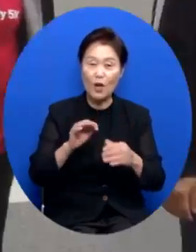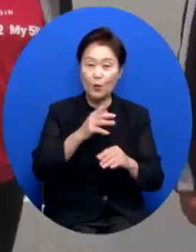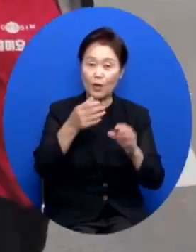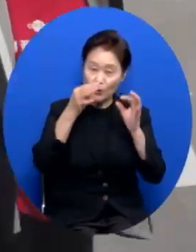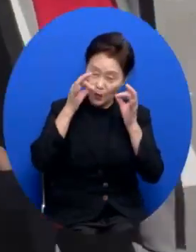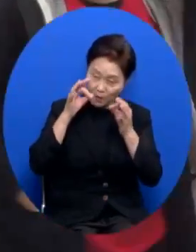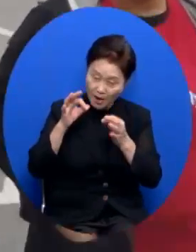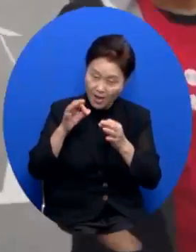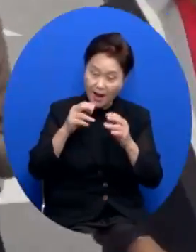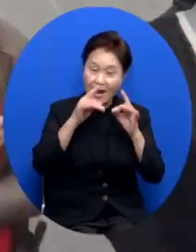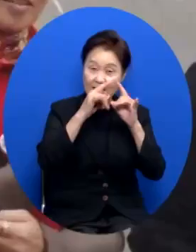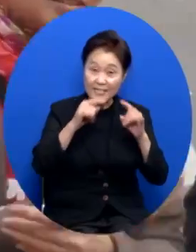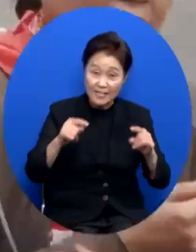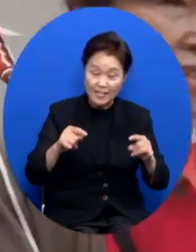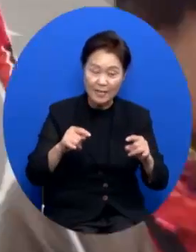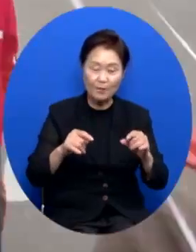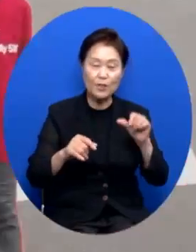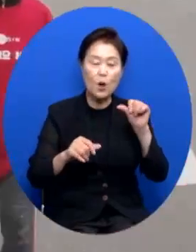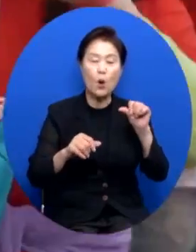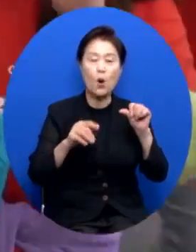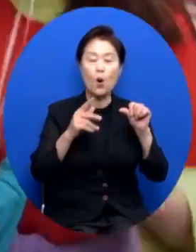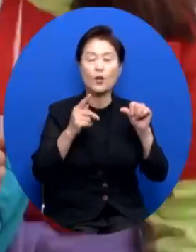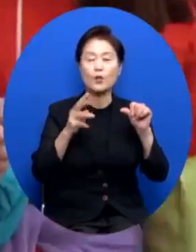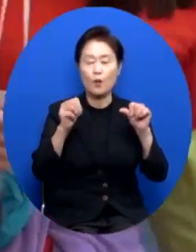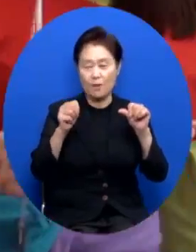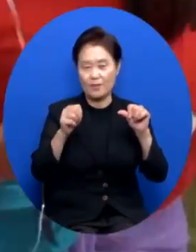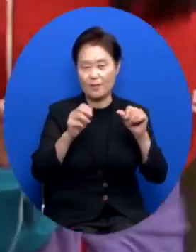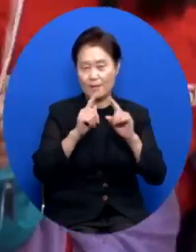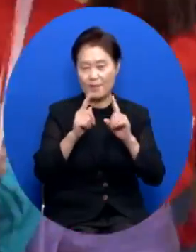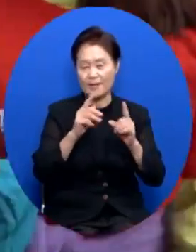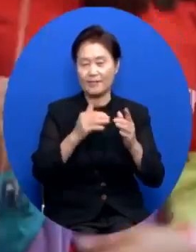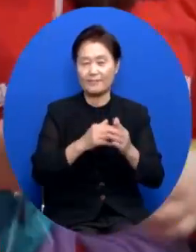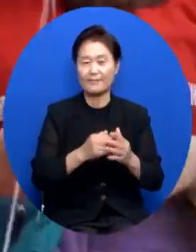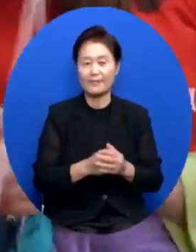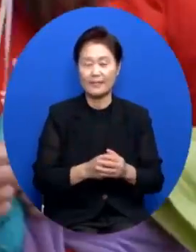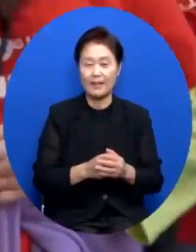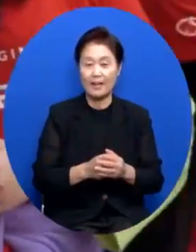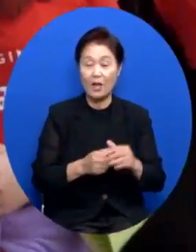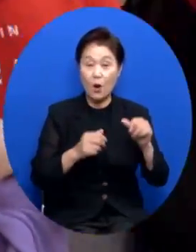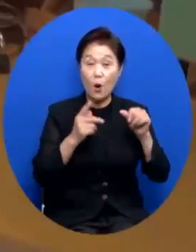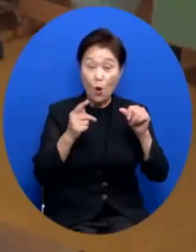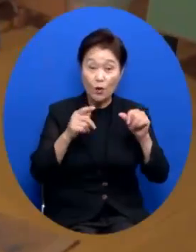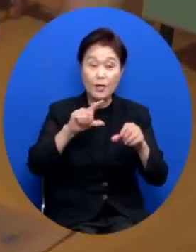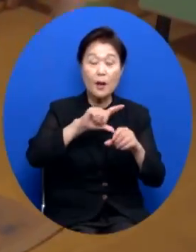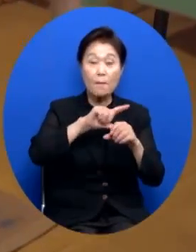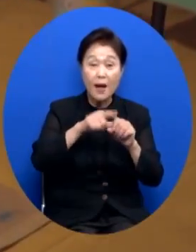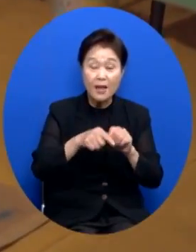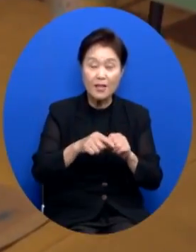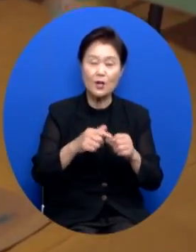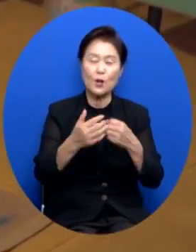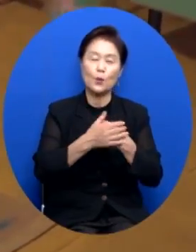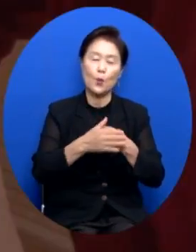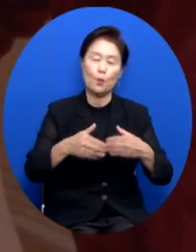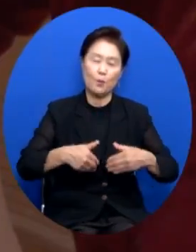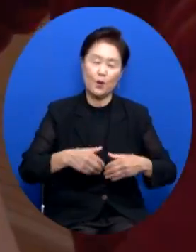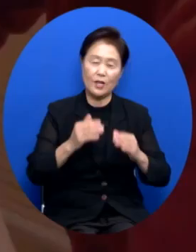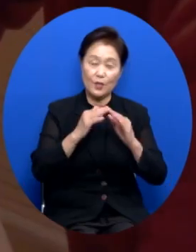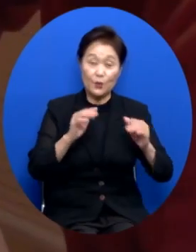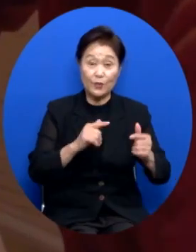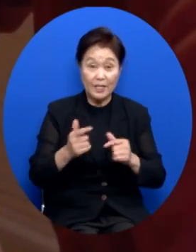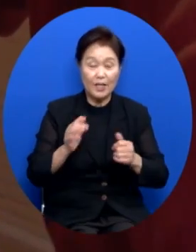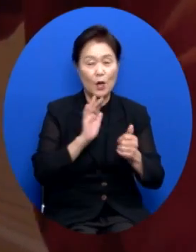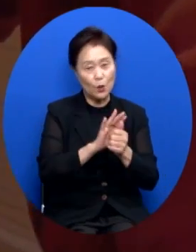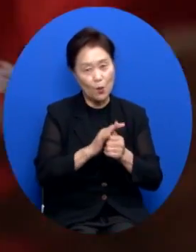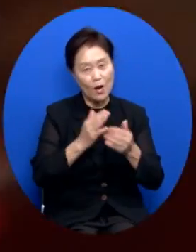할 성읍의 반경을 5km로 말씀하셨습니다. 이 5km 반경 내 도움이 필요한 이웃에게 도움의